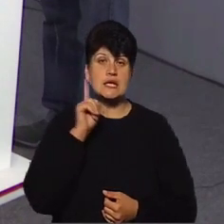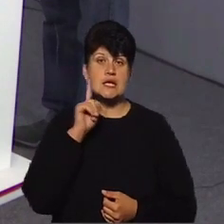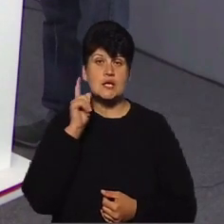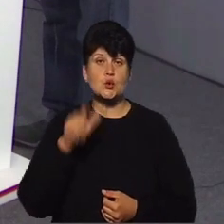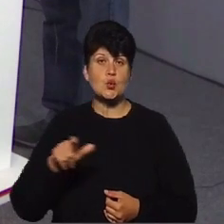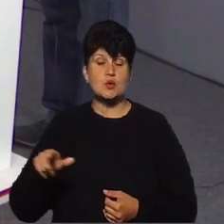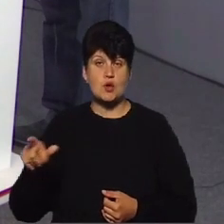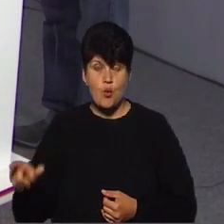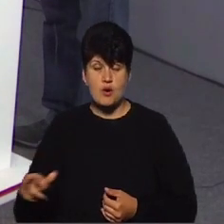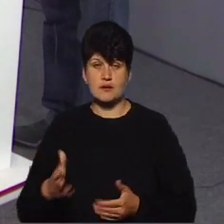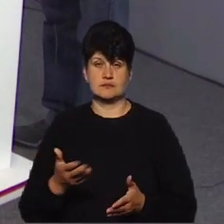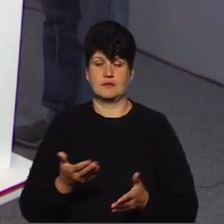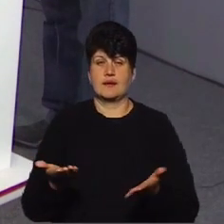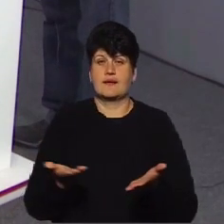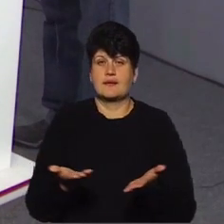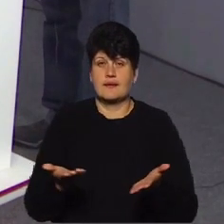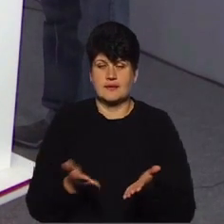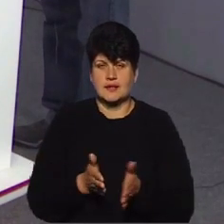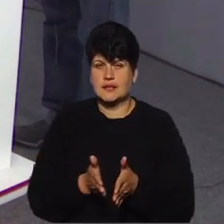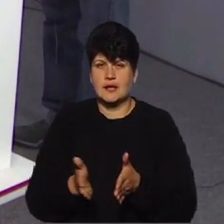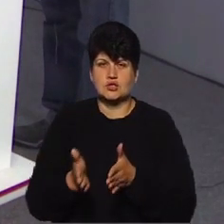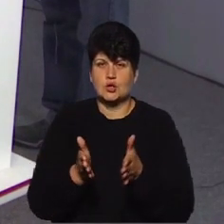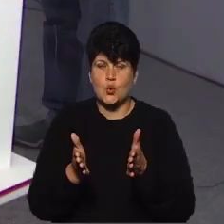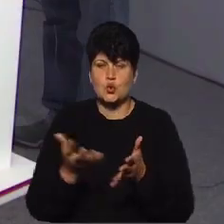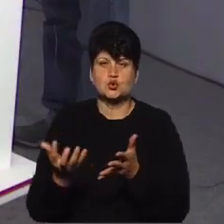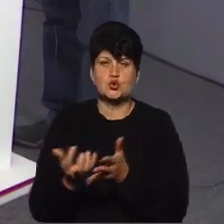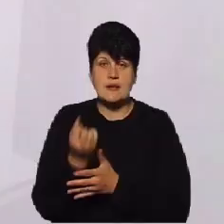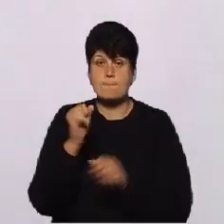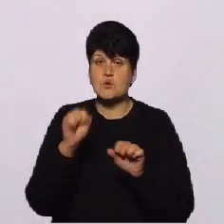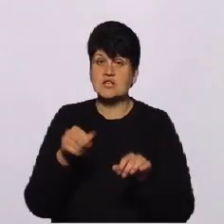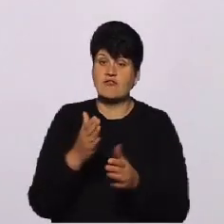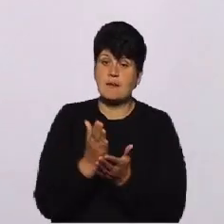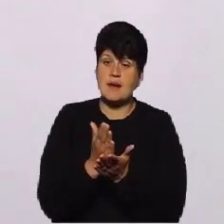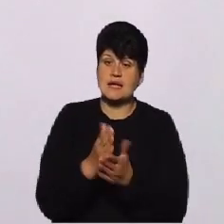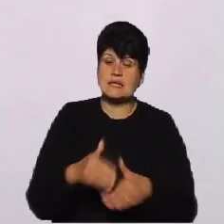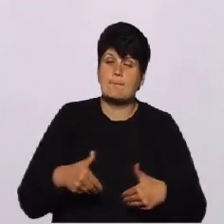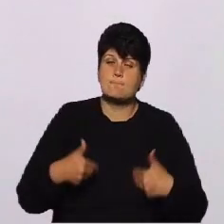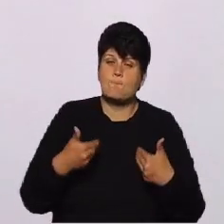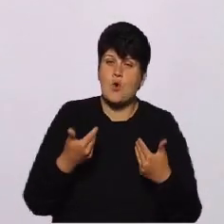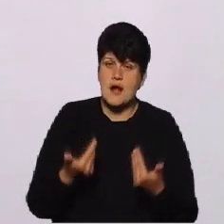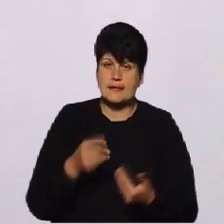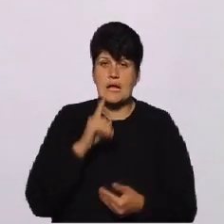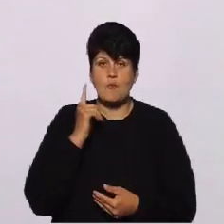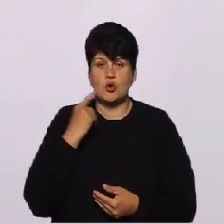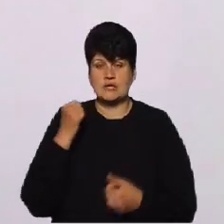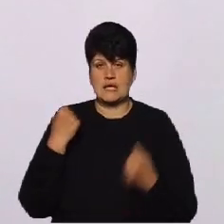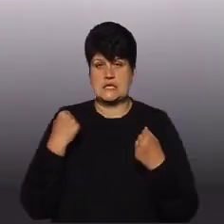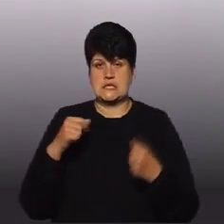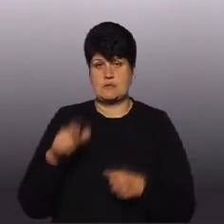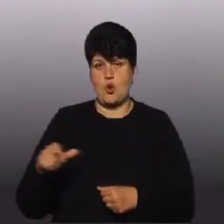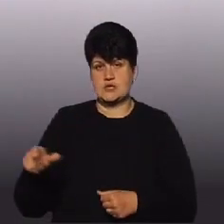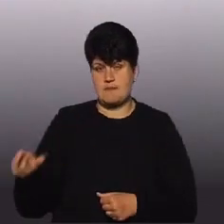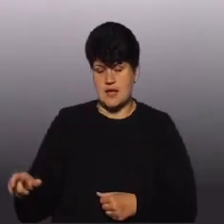до таких досягнень. Можливо, ви маєте якісь поради для таких молодих спортсменів? Порада одна